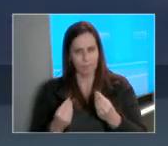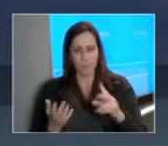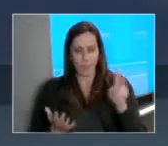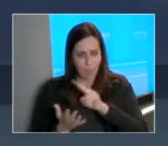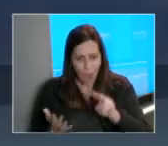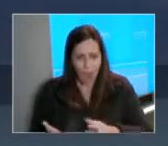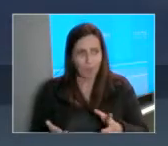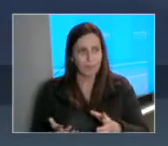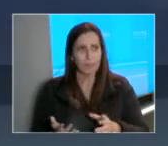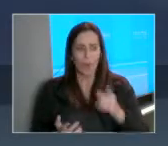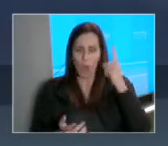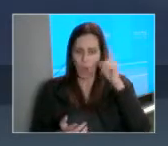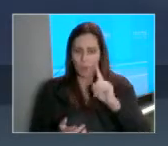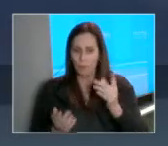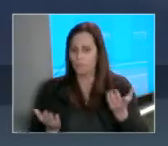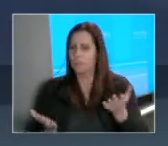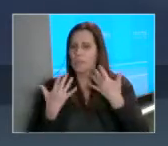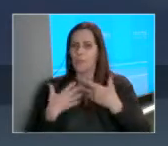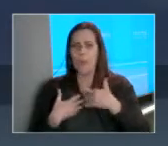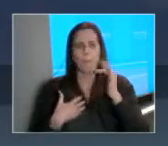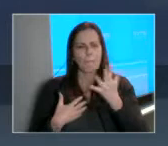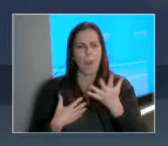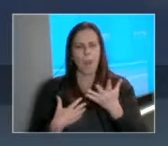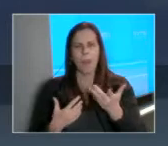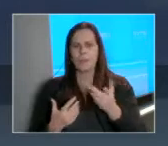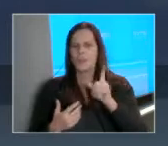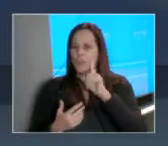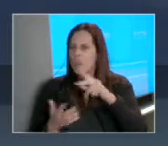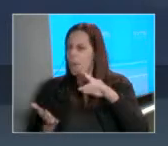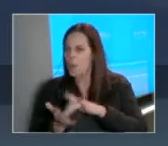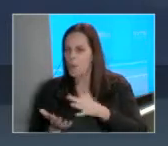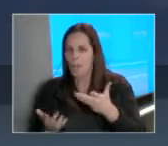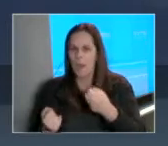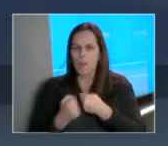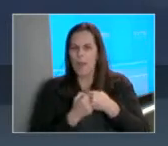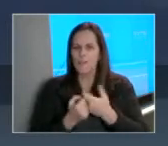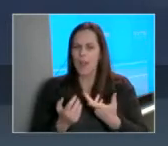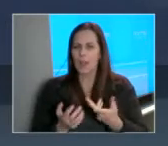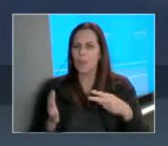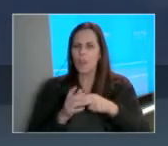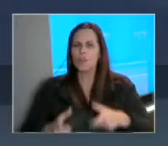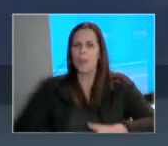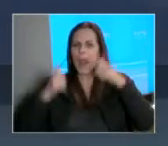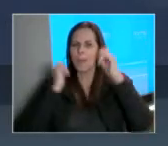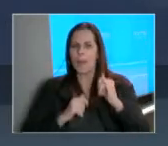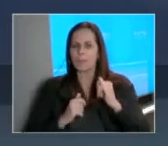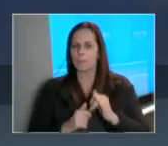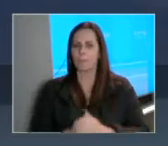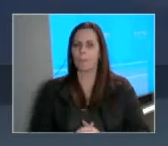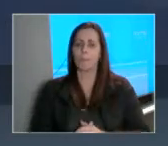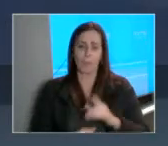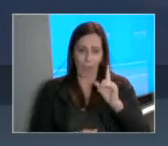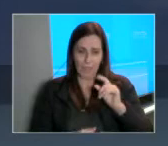קראתי. לא ידעתי לפני. בואו תספרו לי מה הקסם. מה המאבק בתחנת הכוח קסם? מה זה? אוקיי,